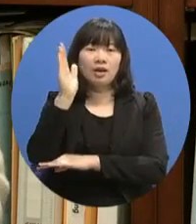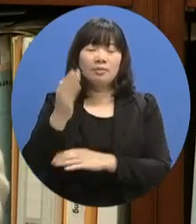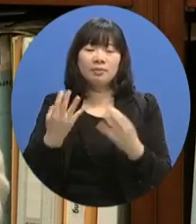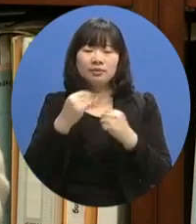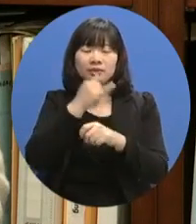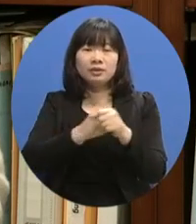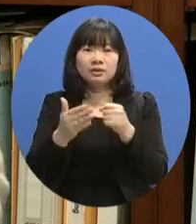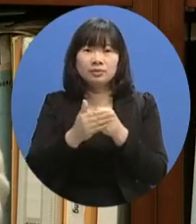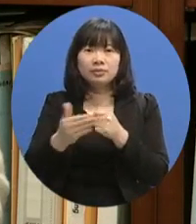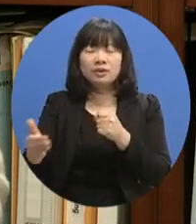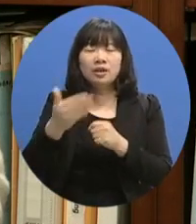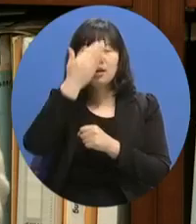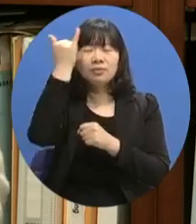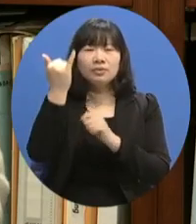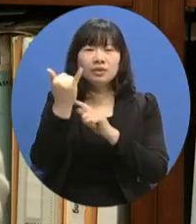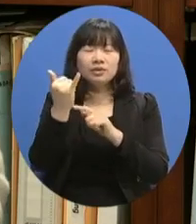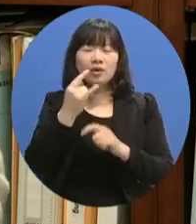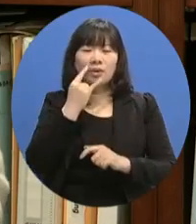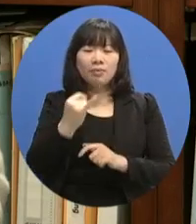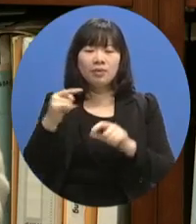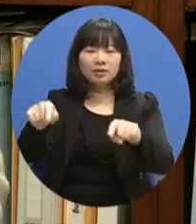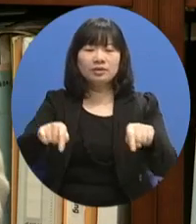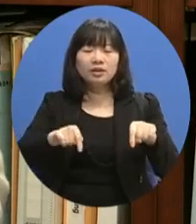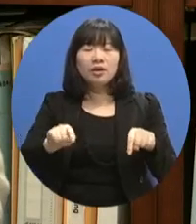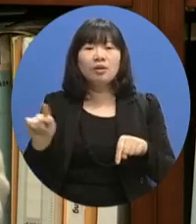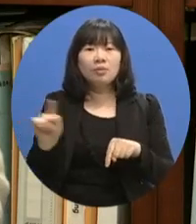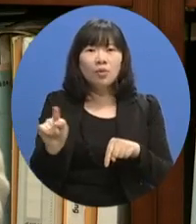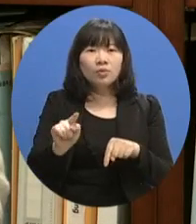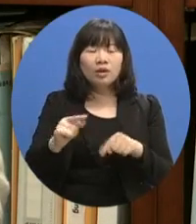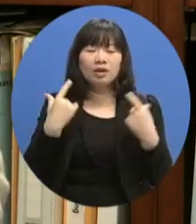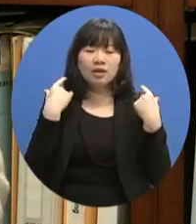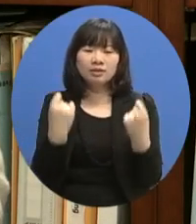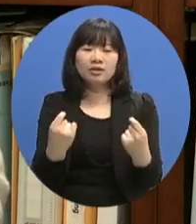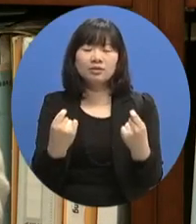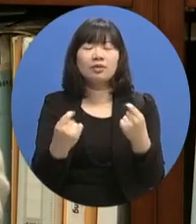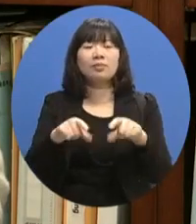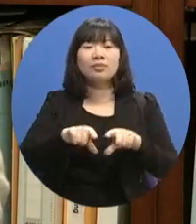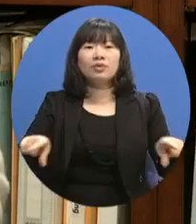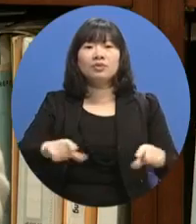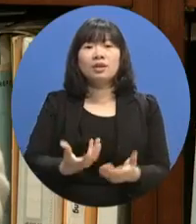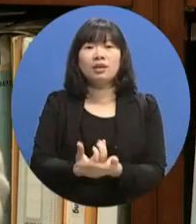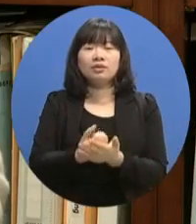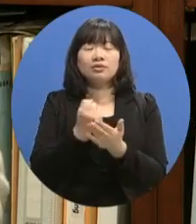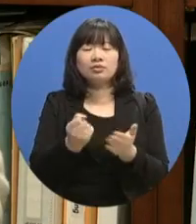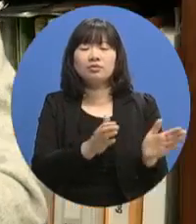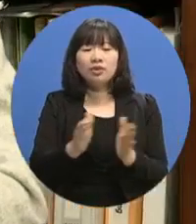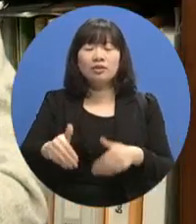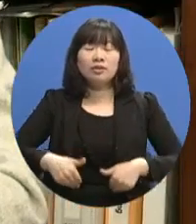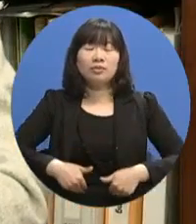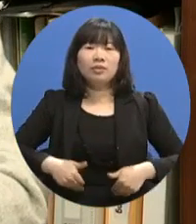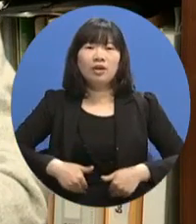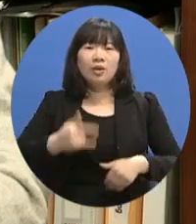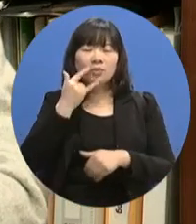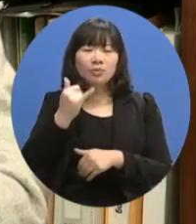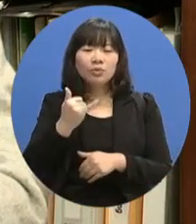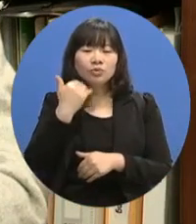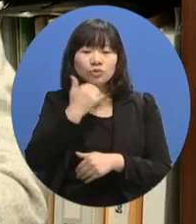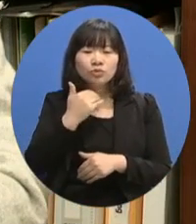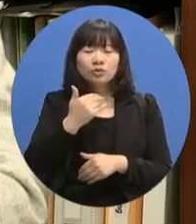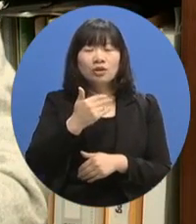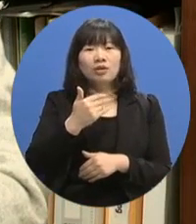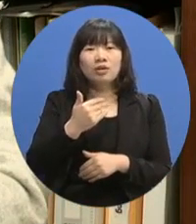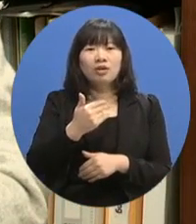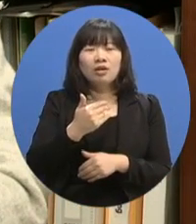하셔서 할머니하고 엄마 사이에 뭔가 일관성을 평소에 갖추시는 게 좋고요. 부모든